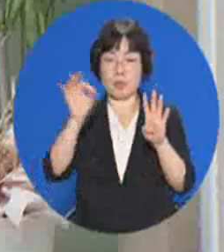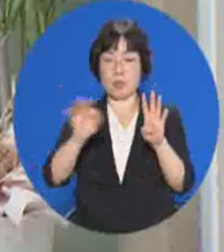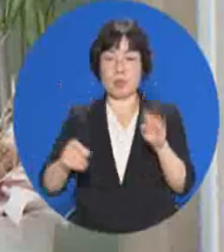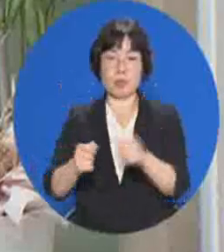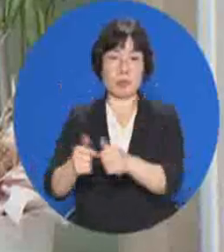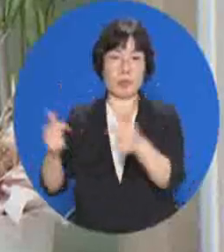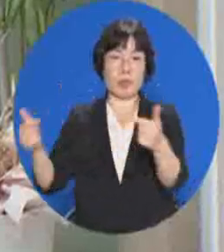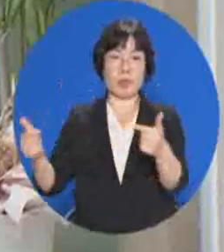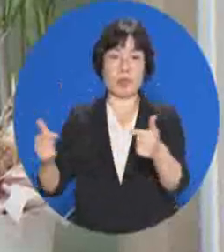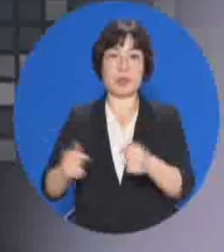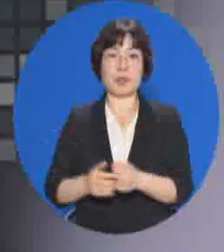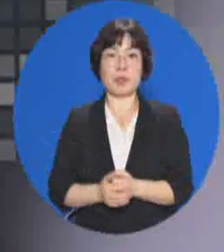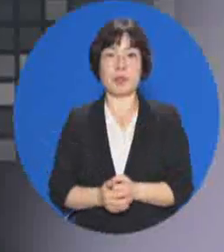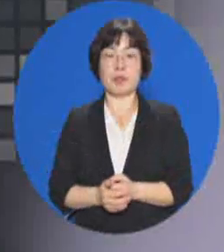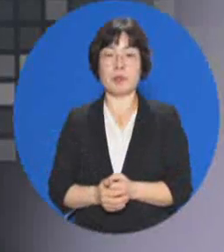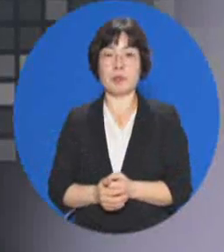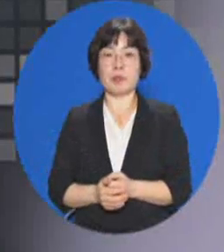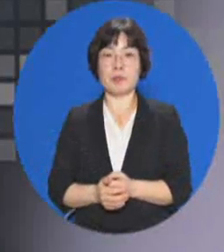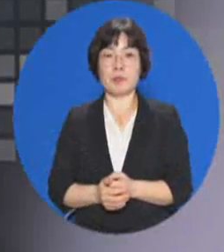늘었습니다.